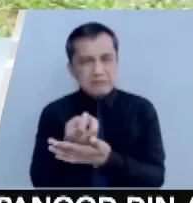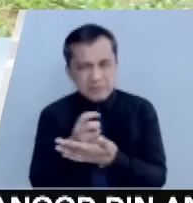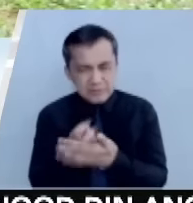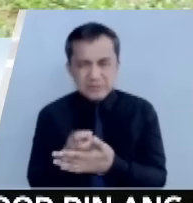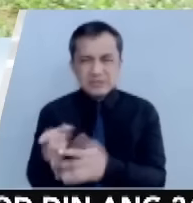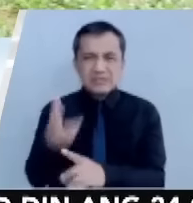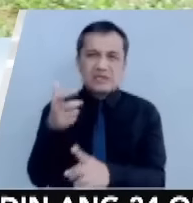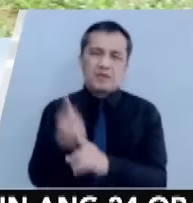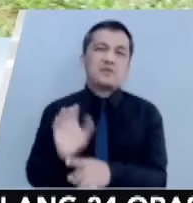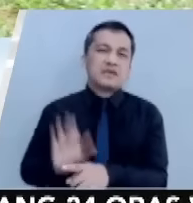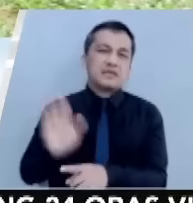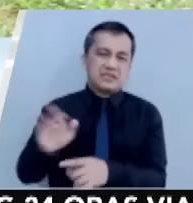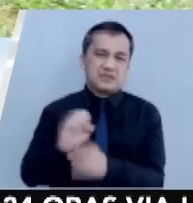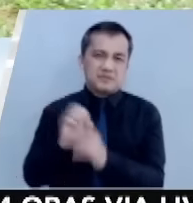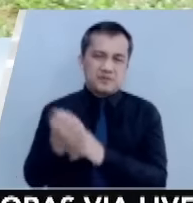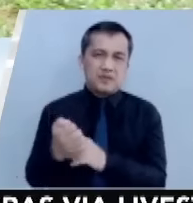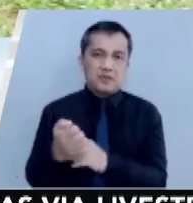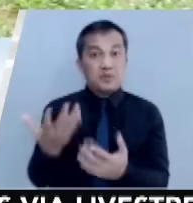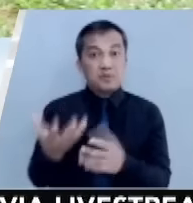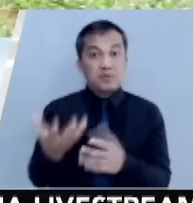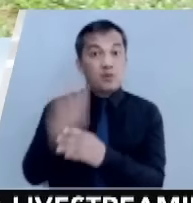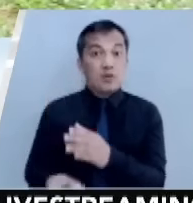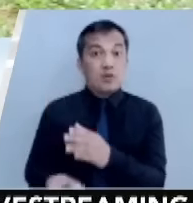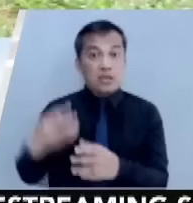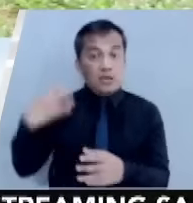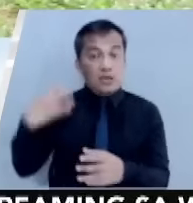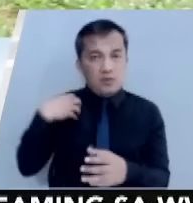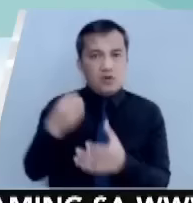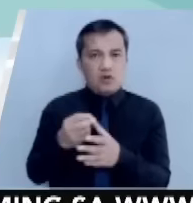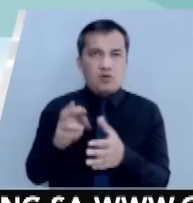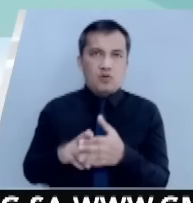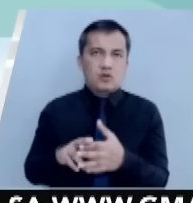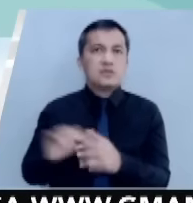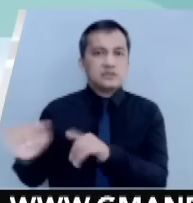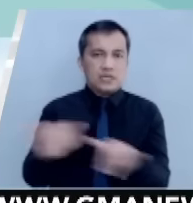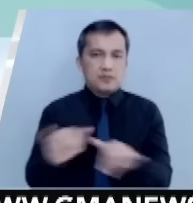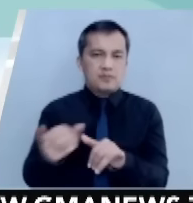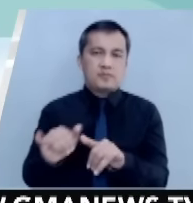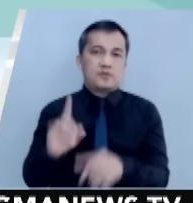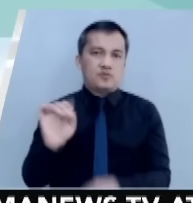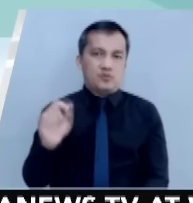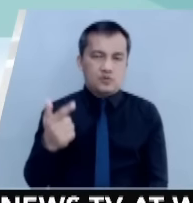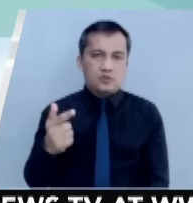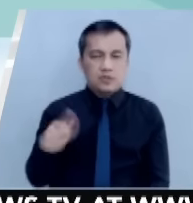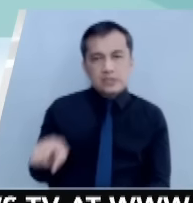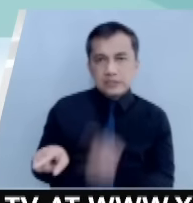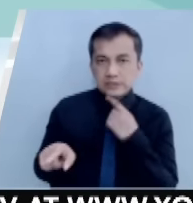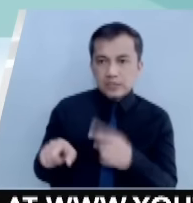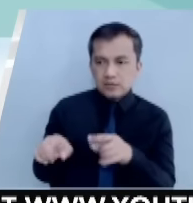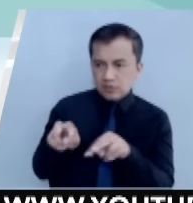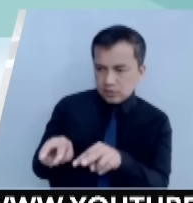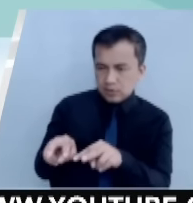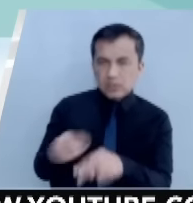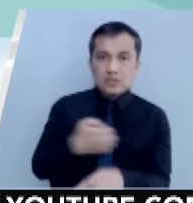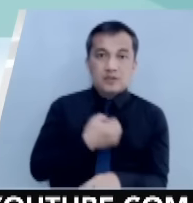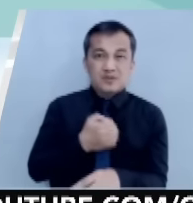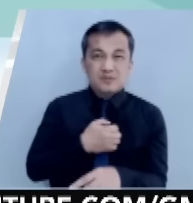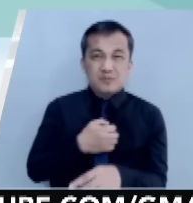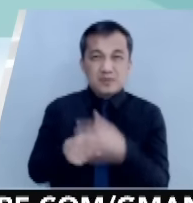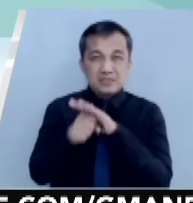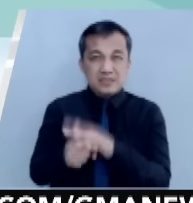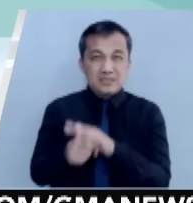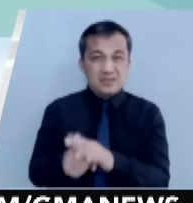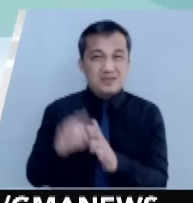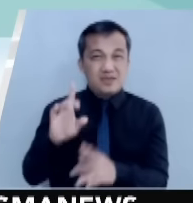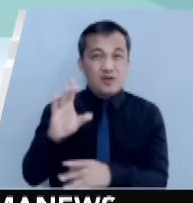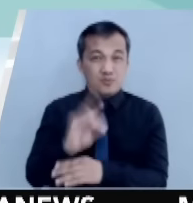environment. Pwedeng nawala ang kanilang amo o di kaya ang kapwa-alaga. Isa sa mga sinyales kapag nagkakaroon ng emotional distress sa mga aso ay kung